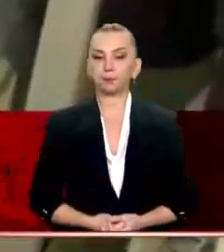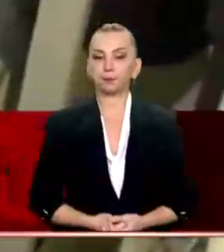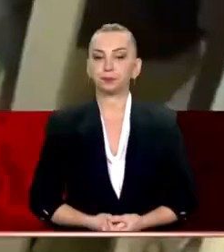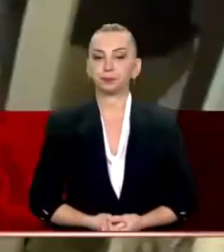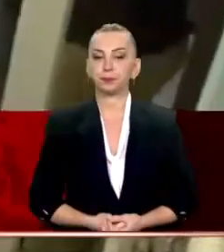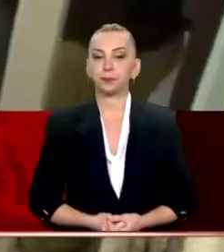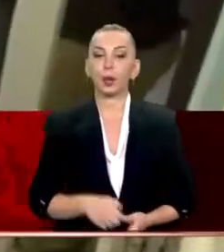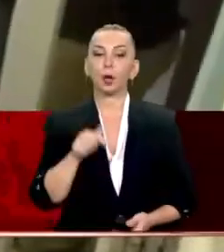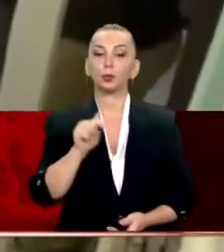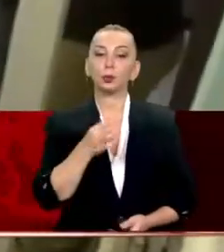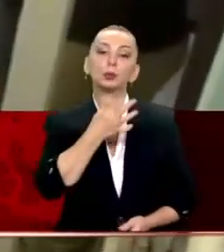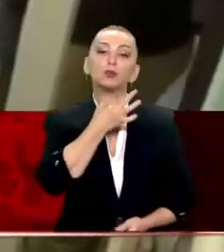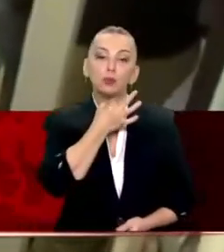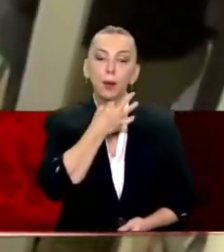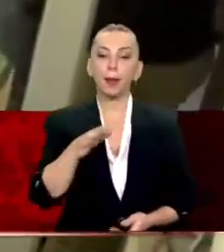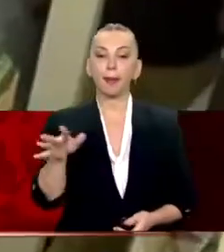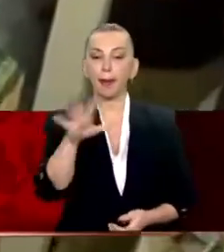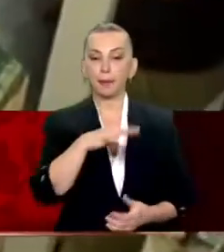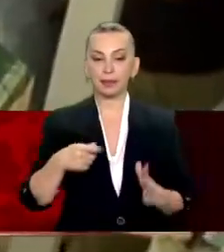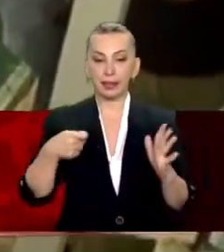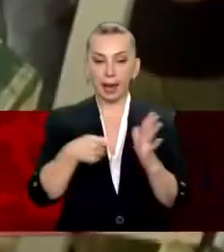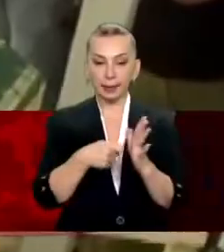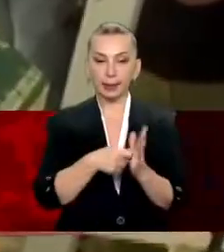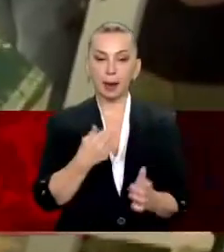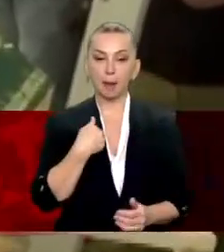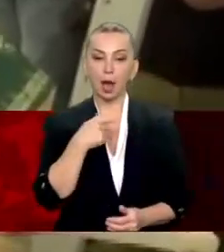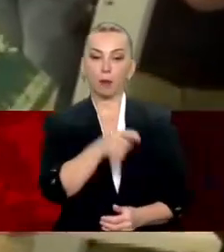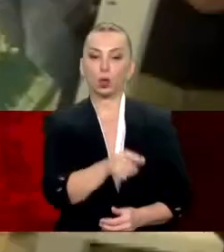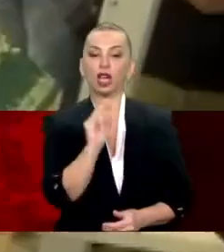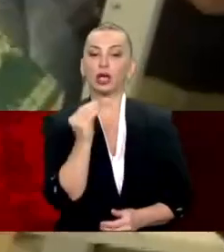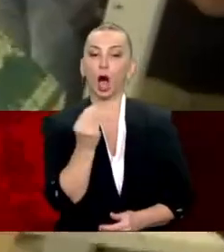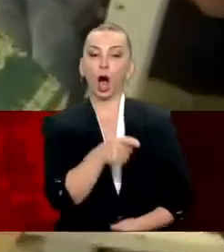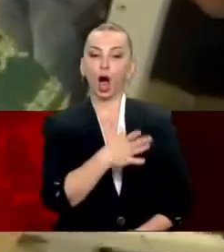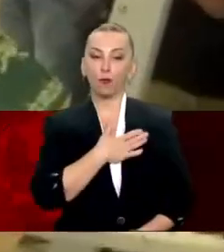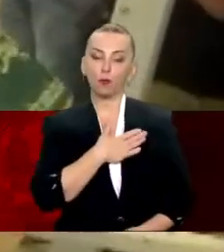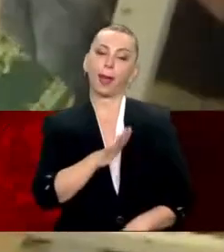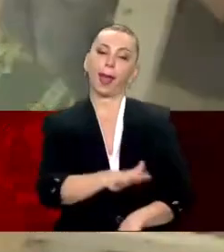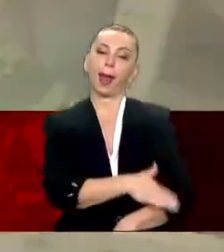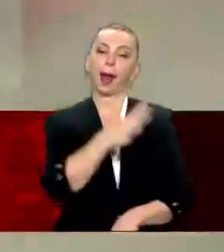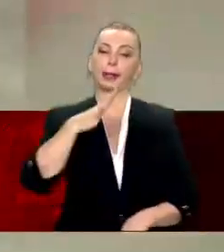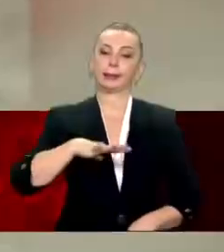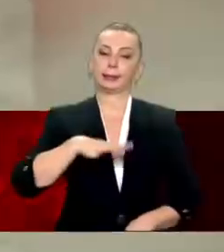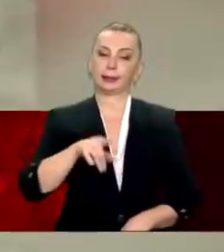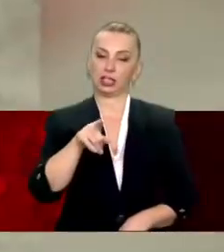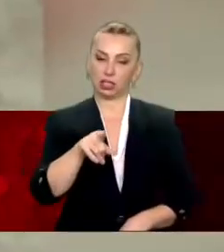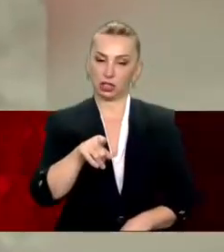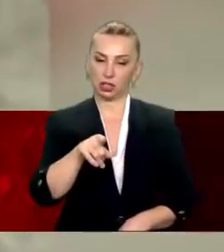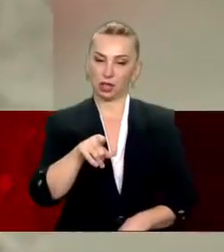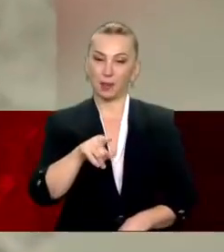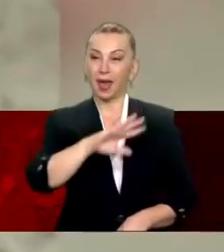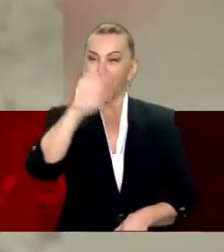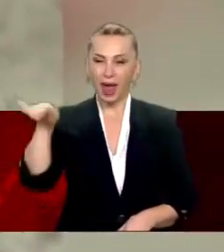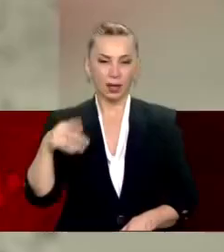Bugün müsaadelerinizle hepimizin adına ben bu yavrumuzdan helallik isteyeceğim. Aslında herkesin